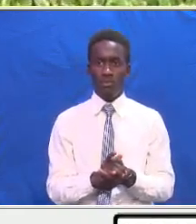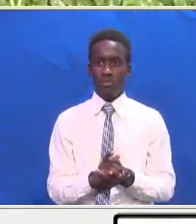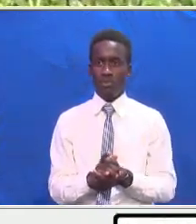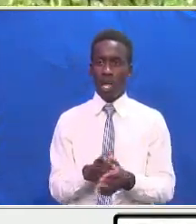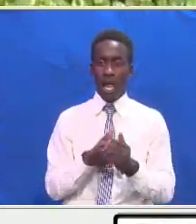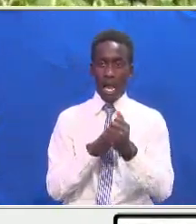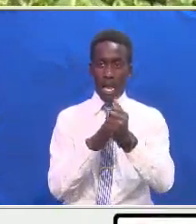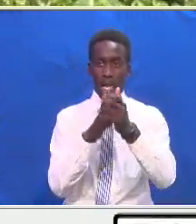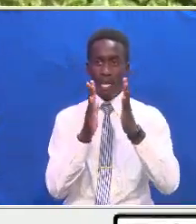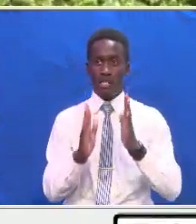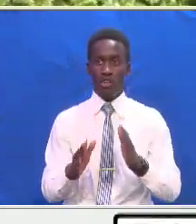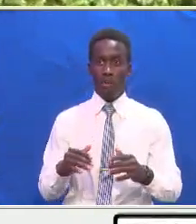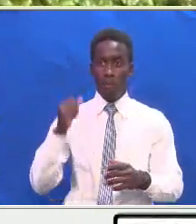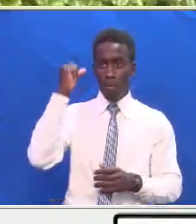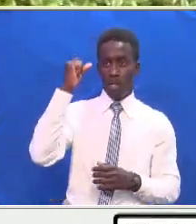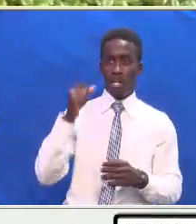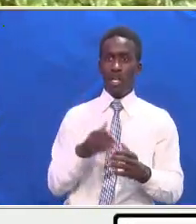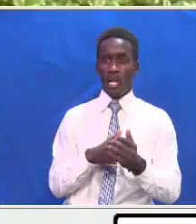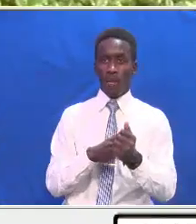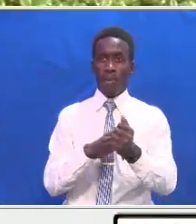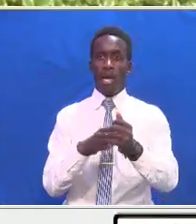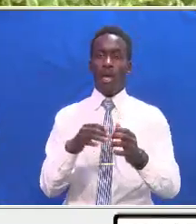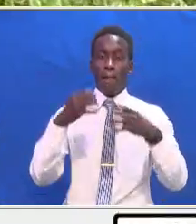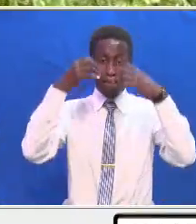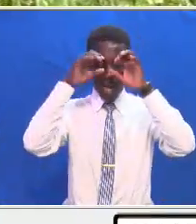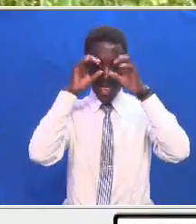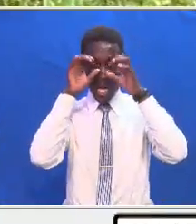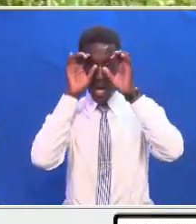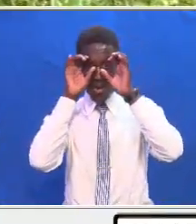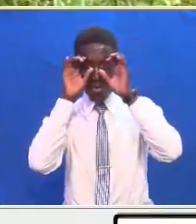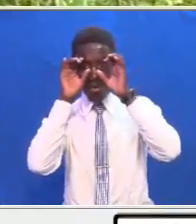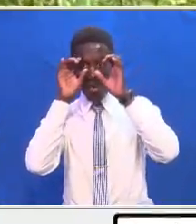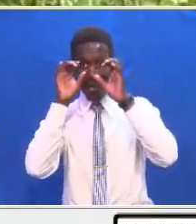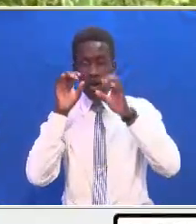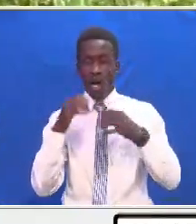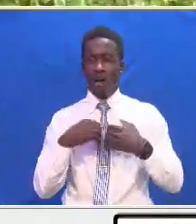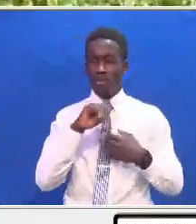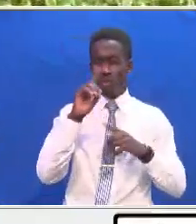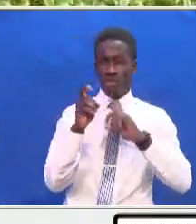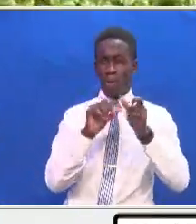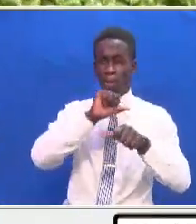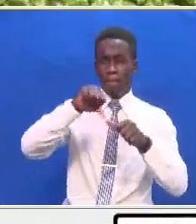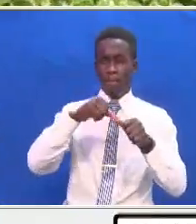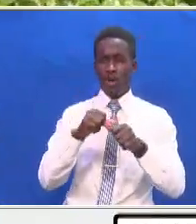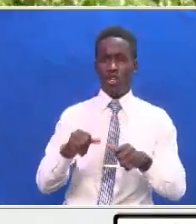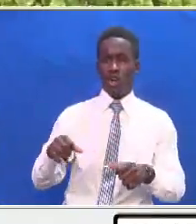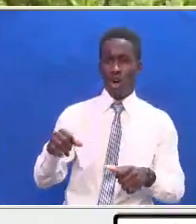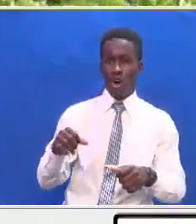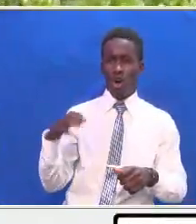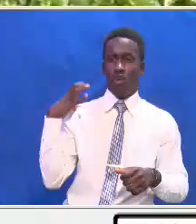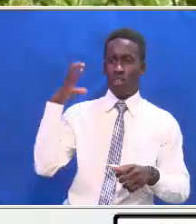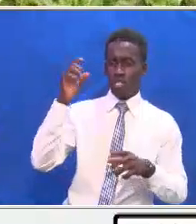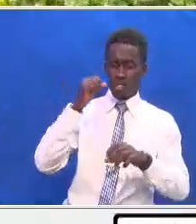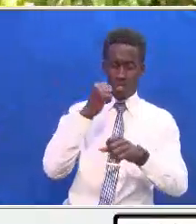wa kisiasa wakiongozwa na kinara wa chama cha Narc Kenya Martha Karua wametia dosari jinsi maafisa wa serikali wanavyofanya